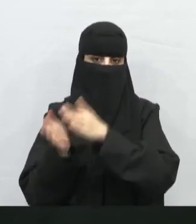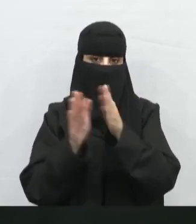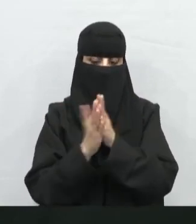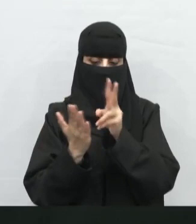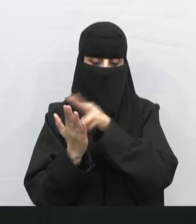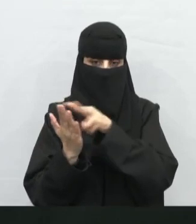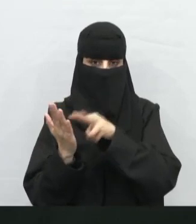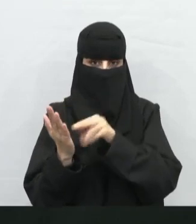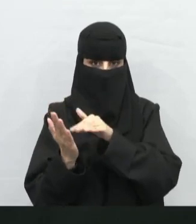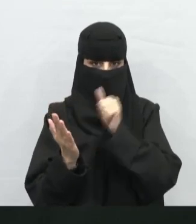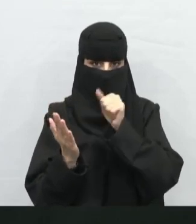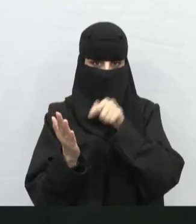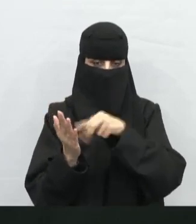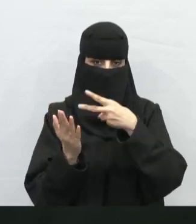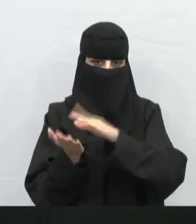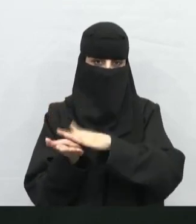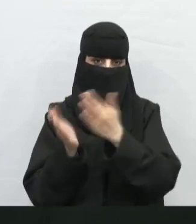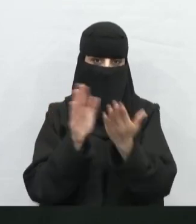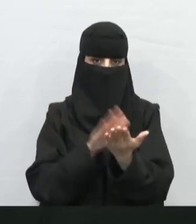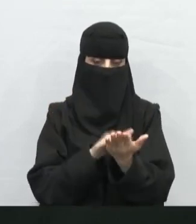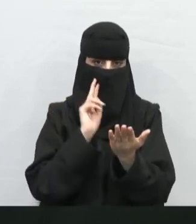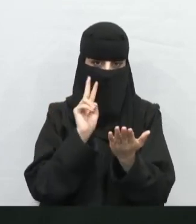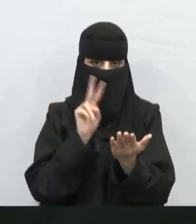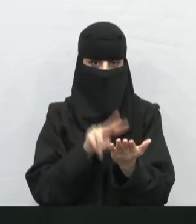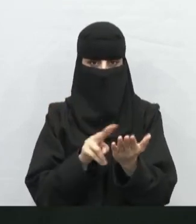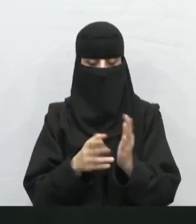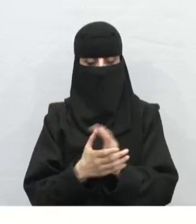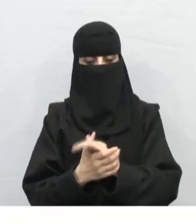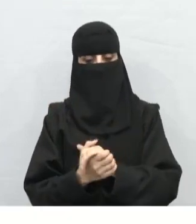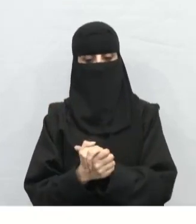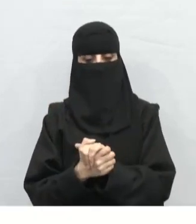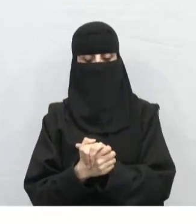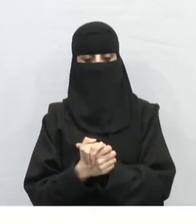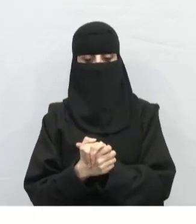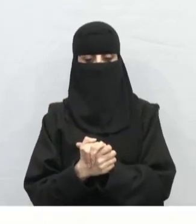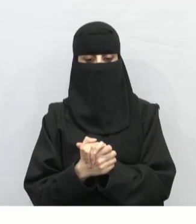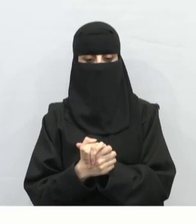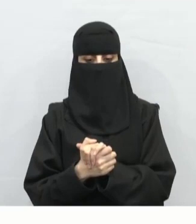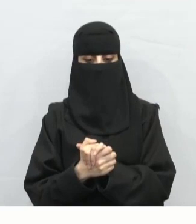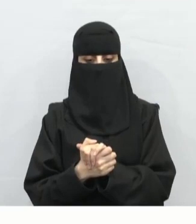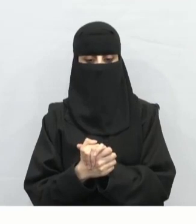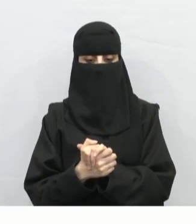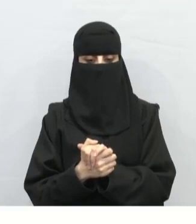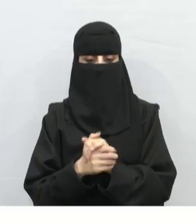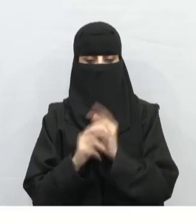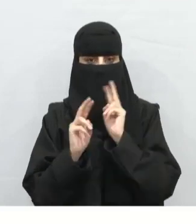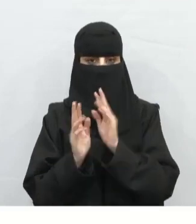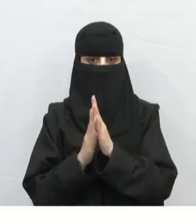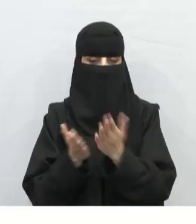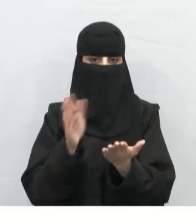الاخرى من هذا الدرس هيا نشاهد سويا الصفحه الاخرى